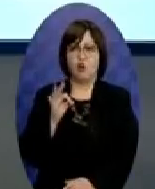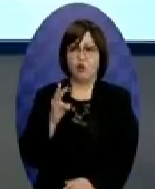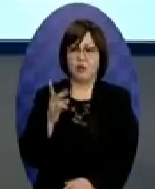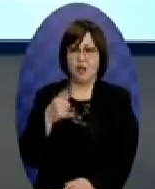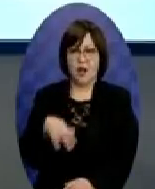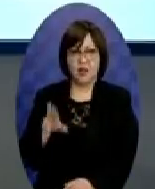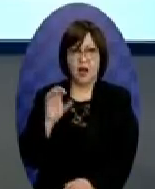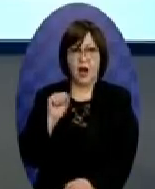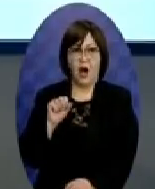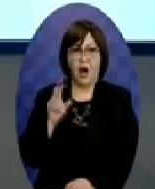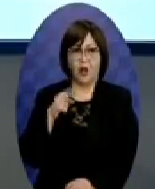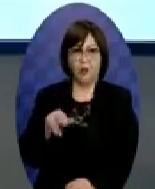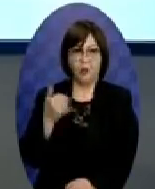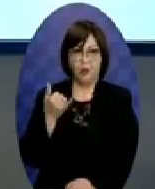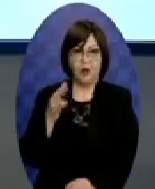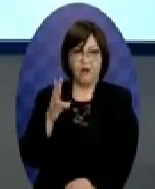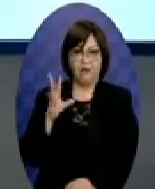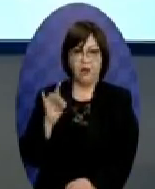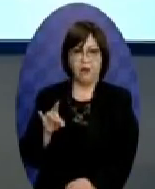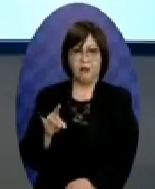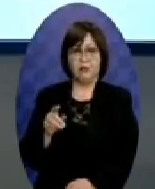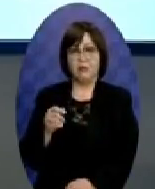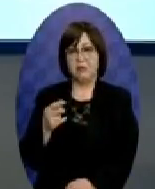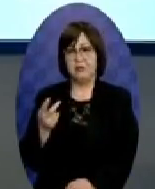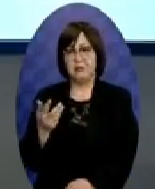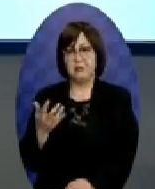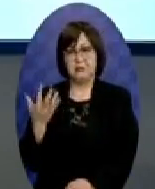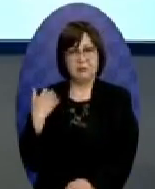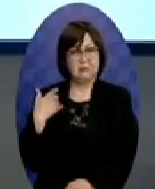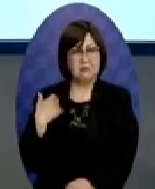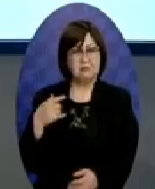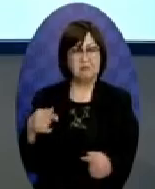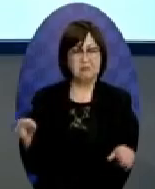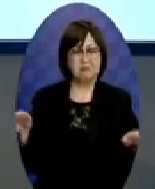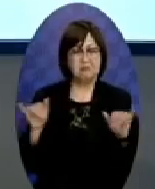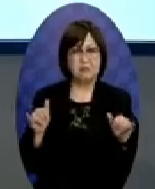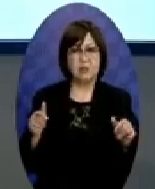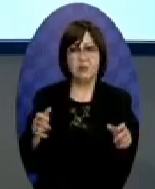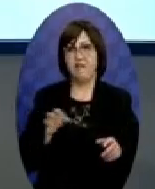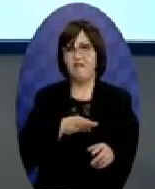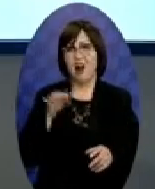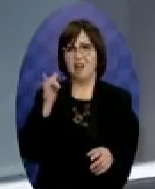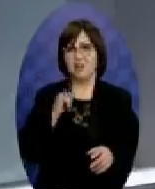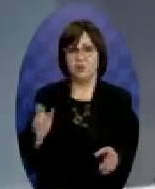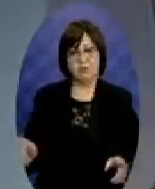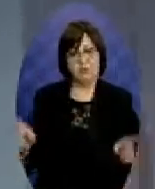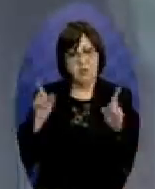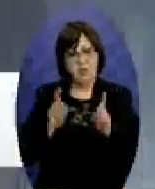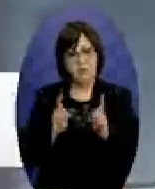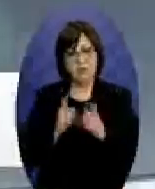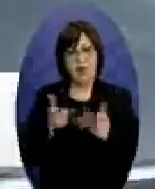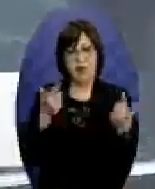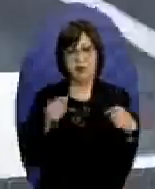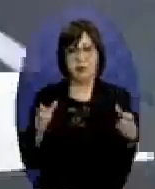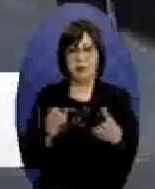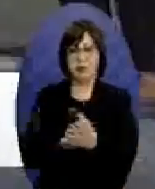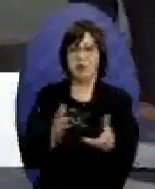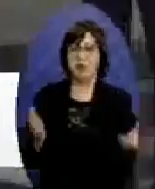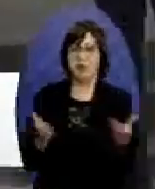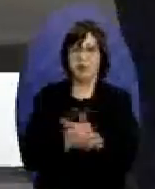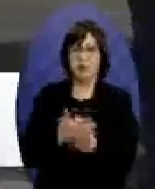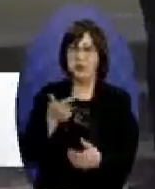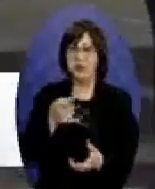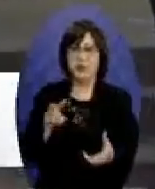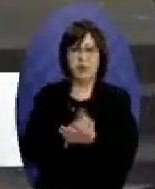нар 1963 оны 1-р сарын 22-ны өдөр Парис хотноо гарын үсэг зурж байсан юм аа. За тэгвэл Ахнер гэрээ гэх